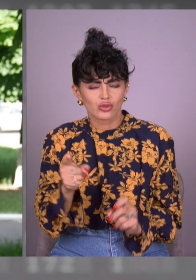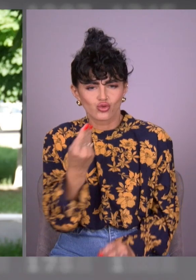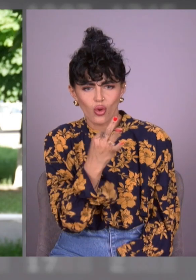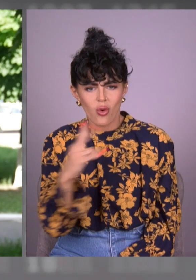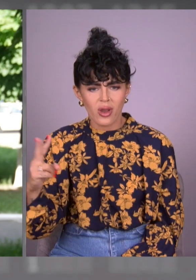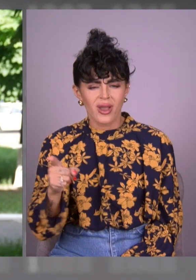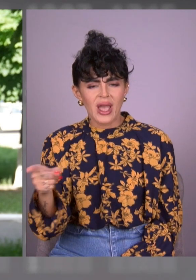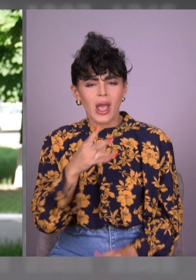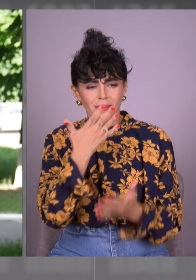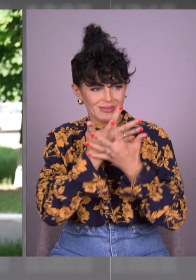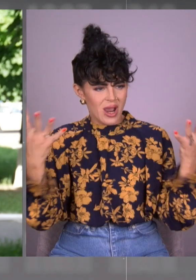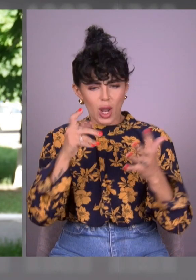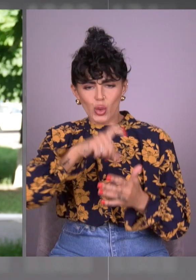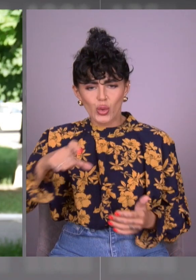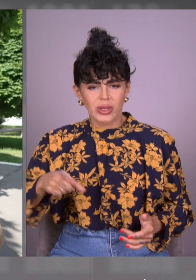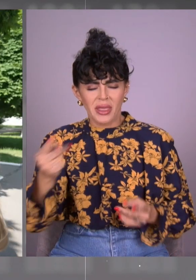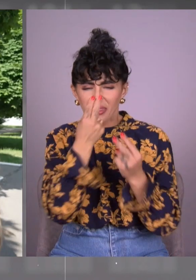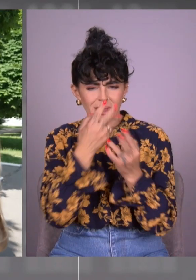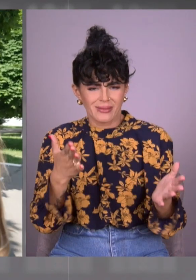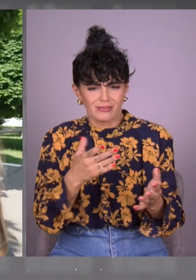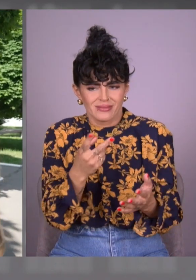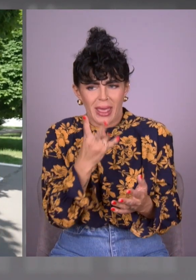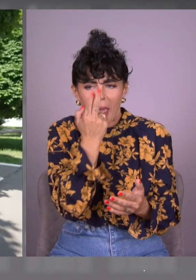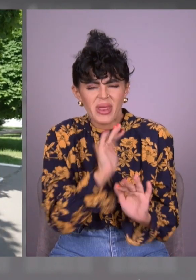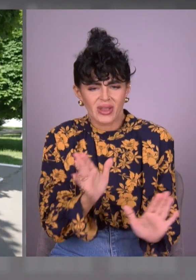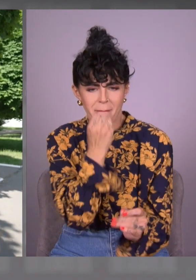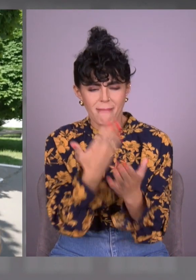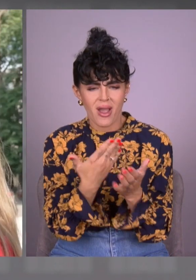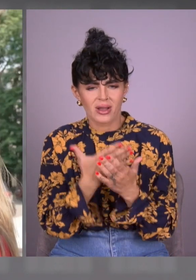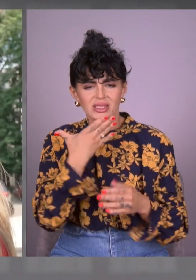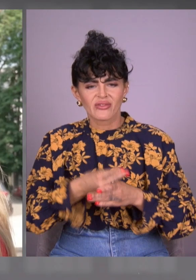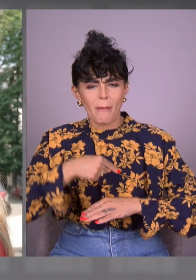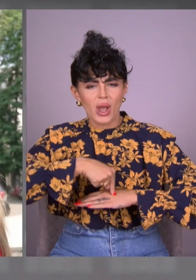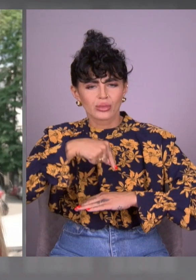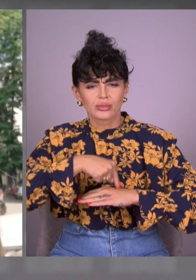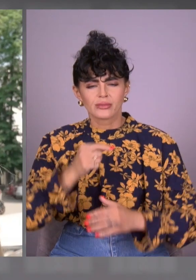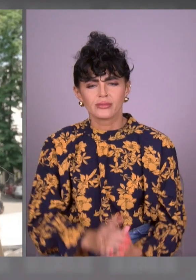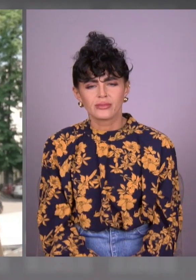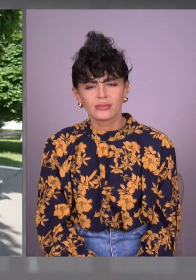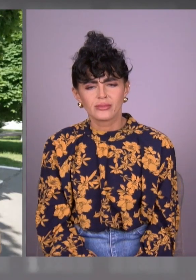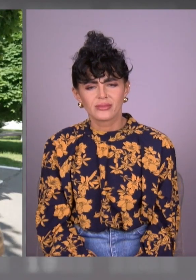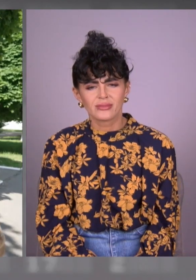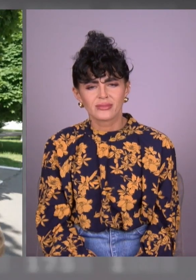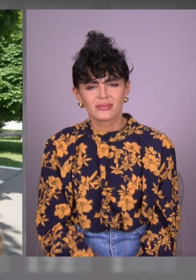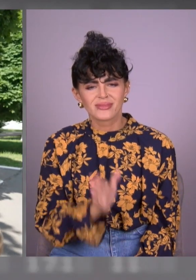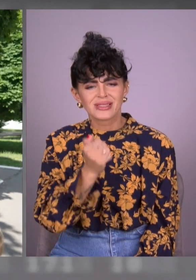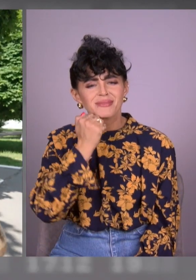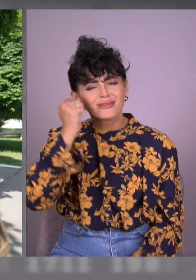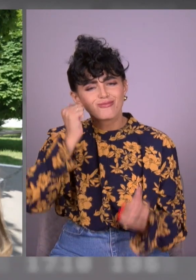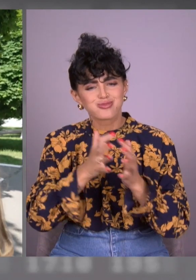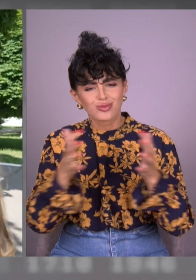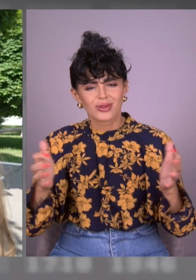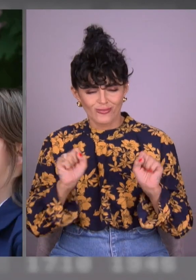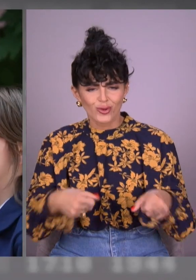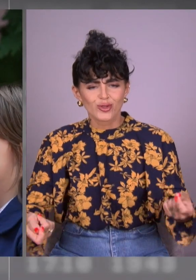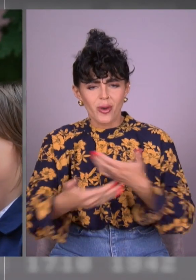людях демонструвати свої почуття. Дякую вам. Можна його собі? Треба.